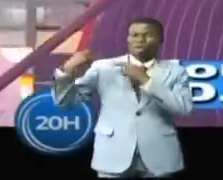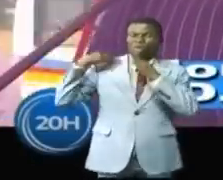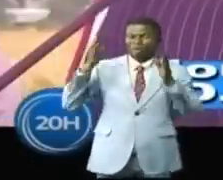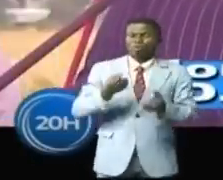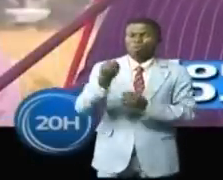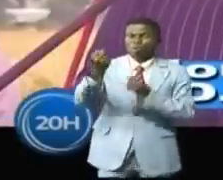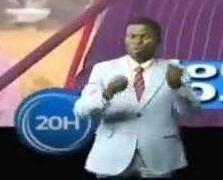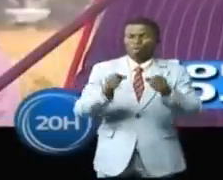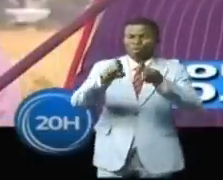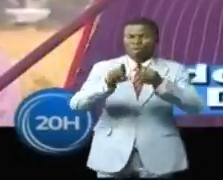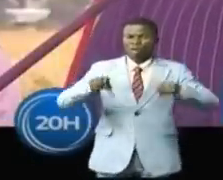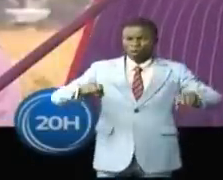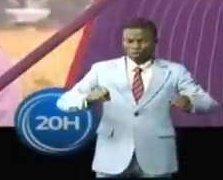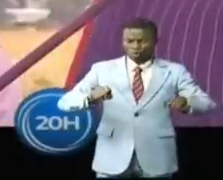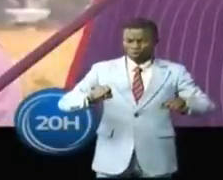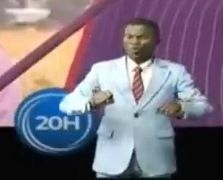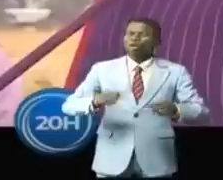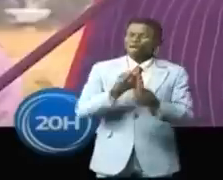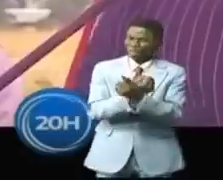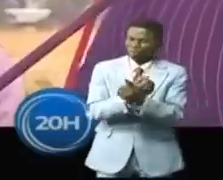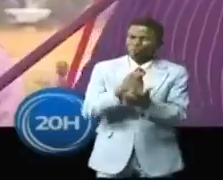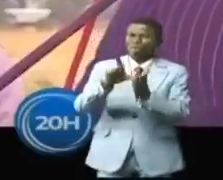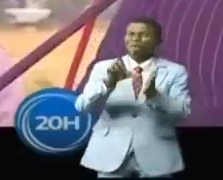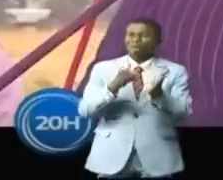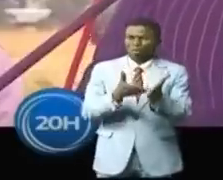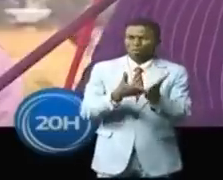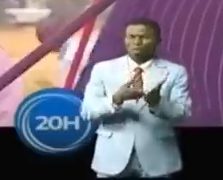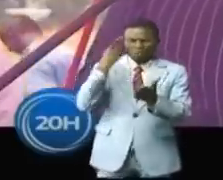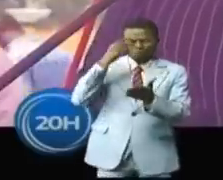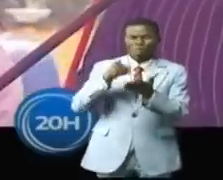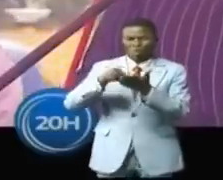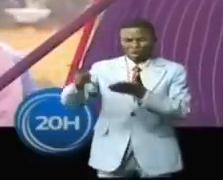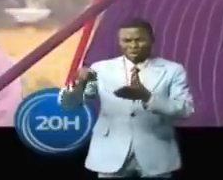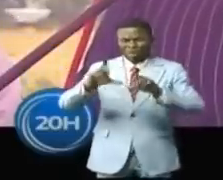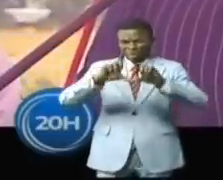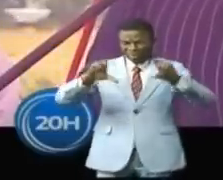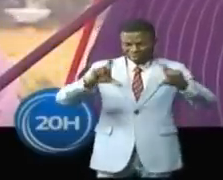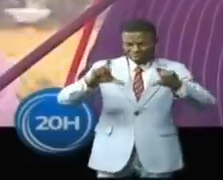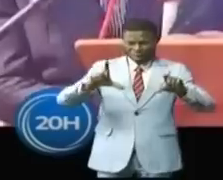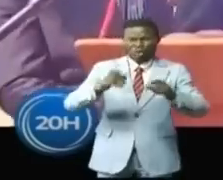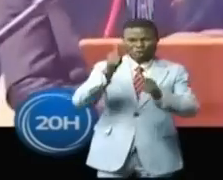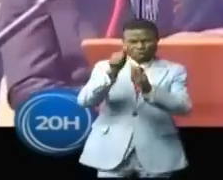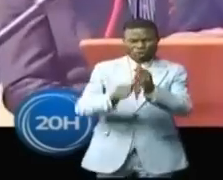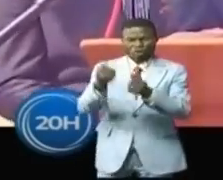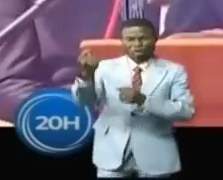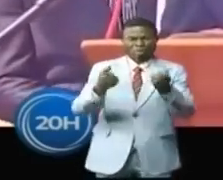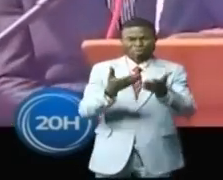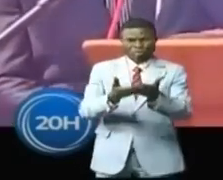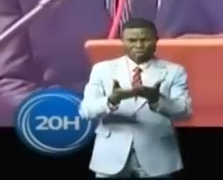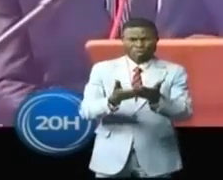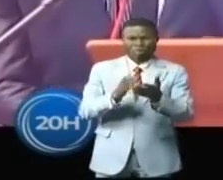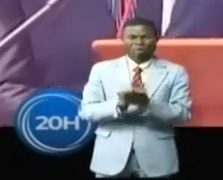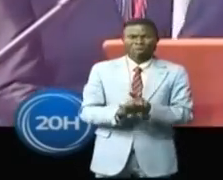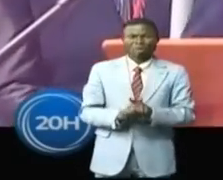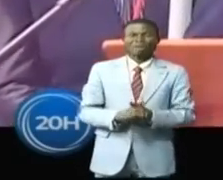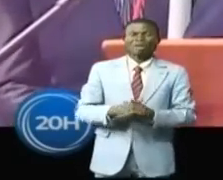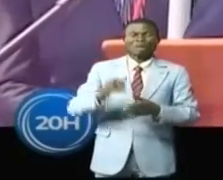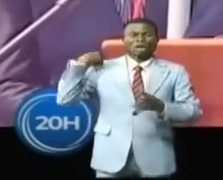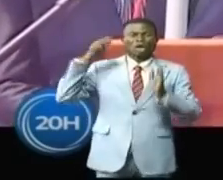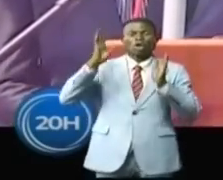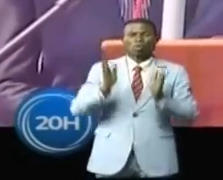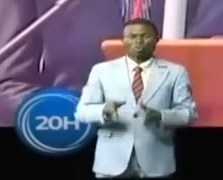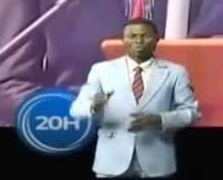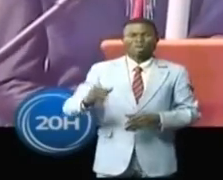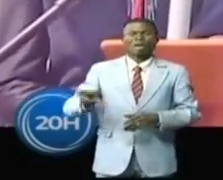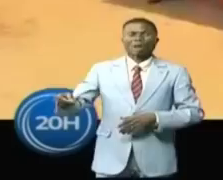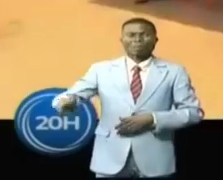véhicules de bien vouloir s'acquitter librement de leurs obligations en achetant leurs vignettes. Prenant la parole, Jean-Marie Petit-Petit-Amata,